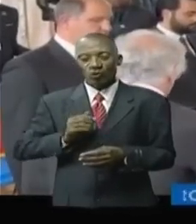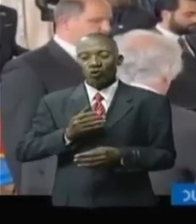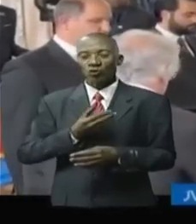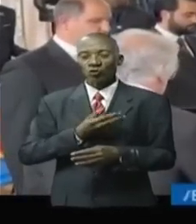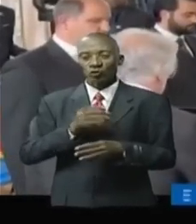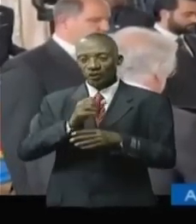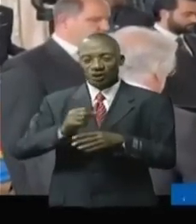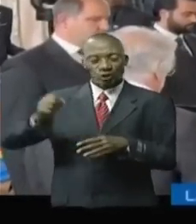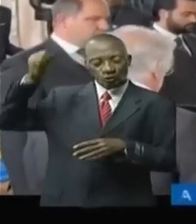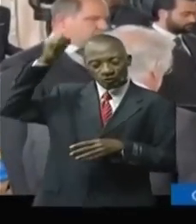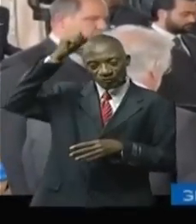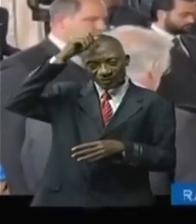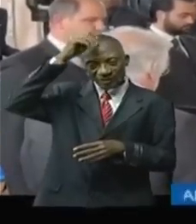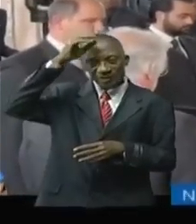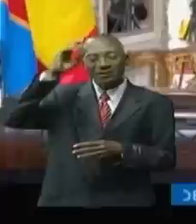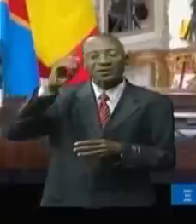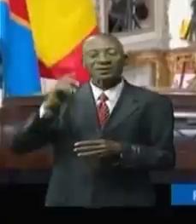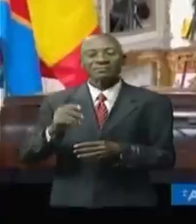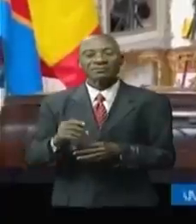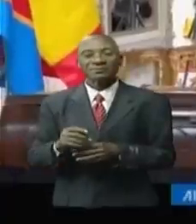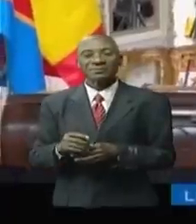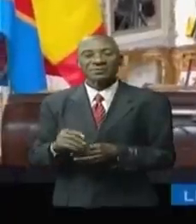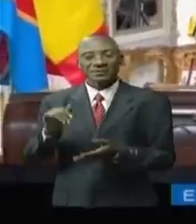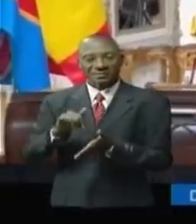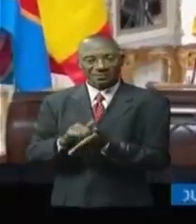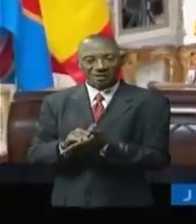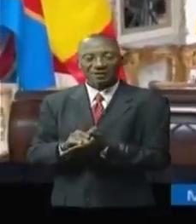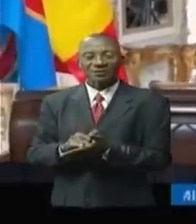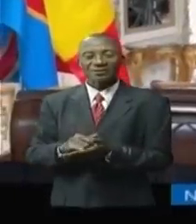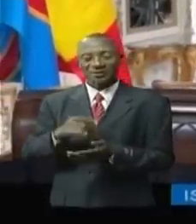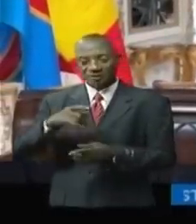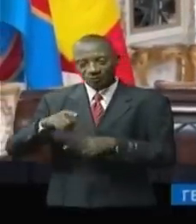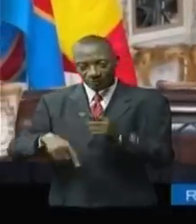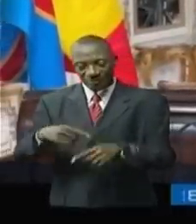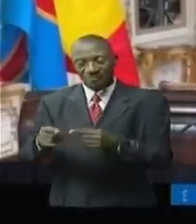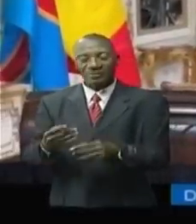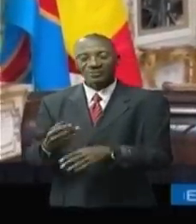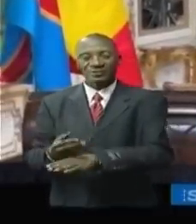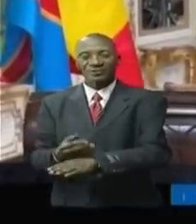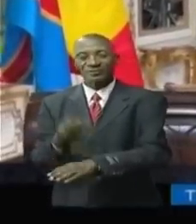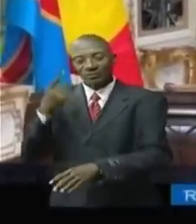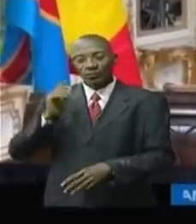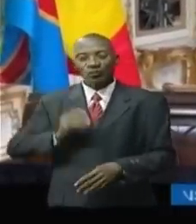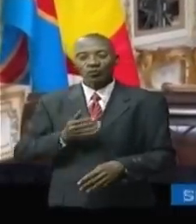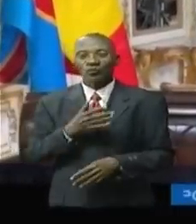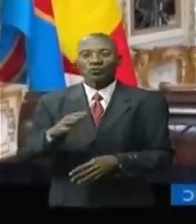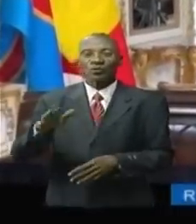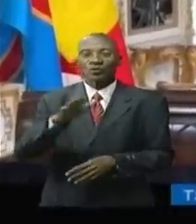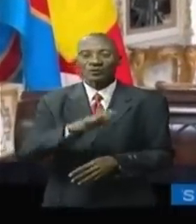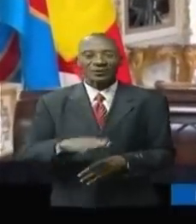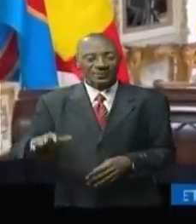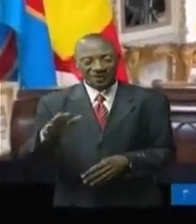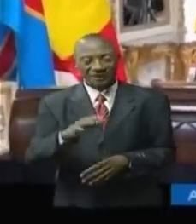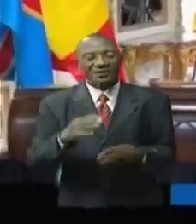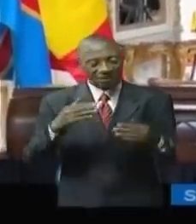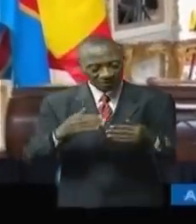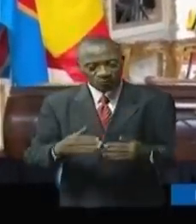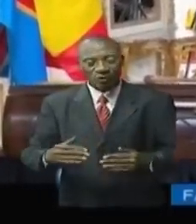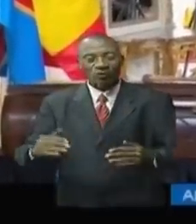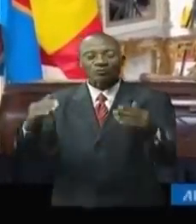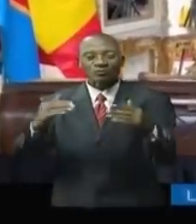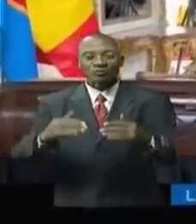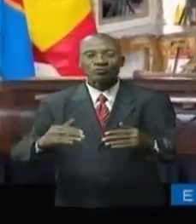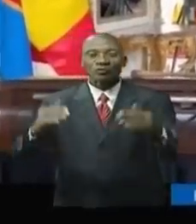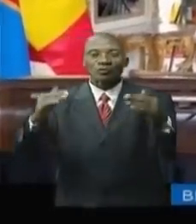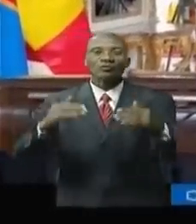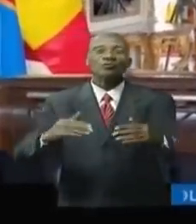départ de la prise en main de notre destin, demeure incontestablement les motifs pour lesquels ils